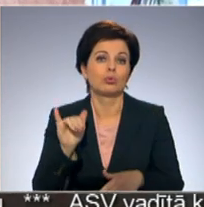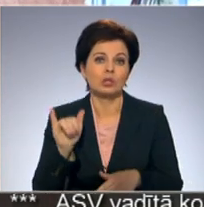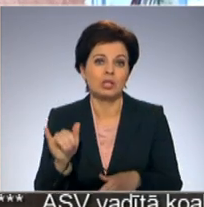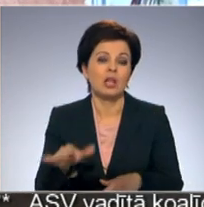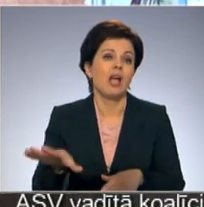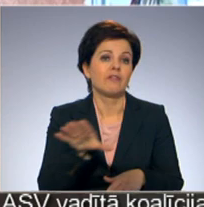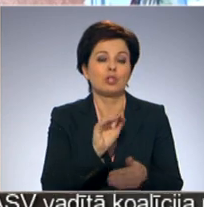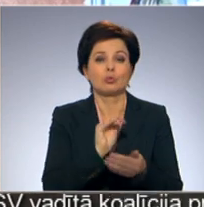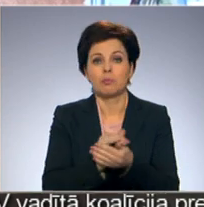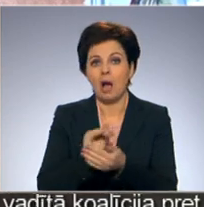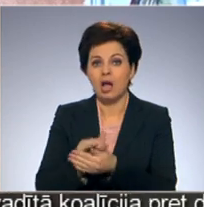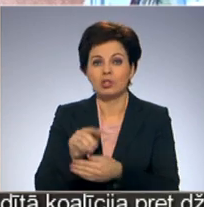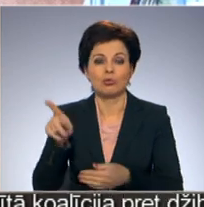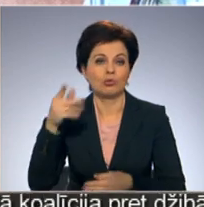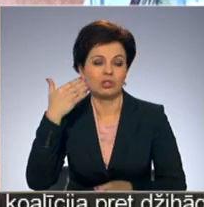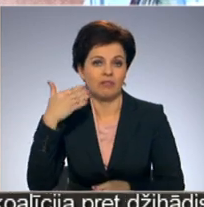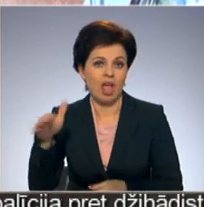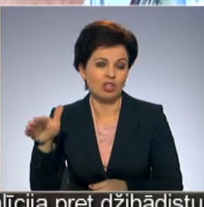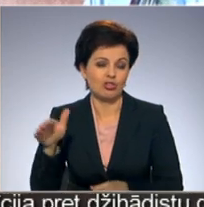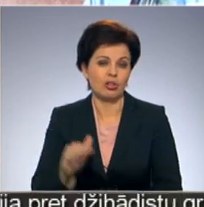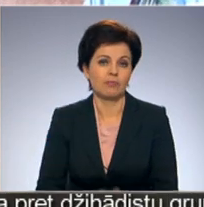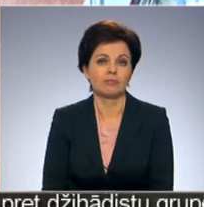visus pazīstu, tur nevienu, tur visi sveši.